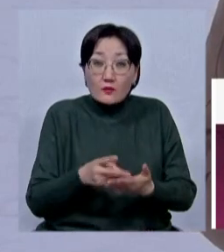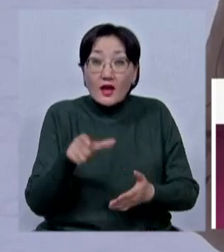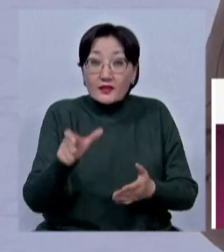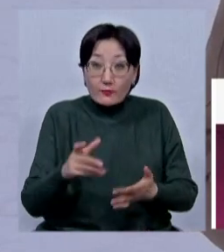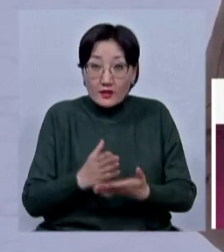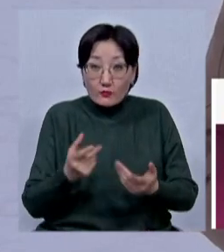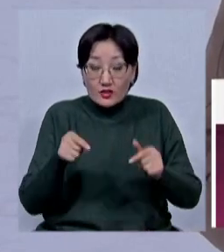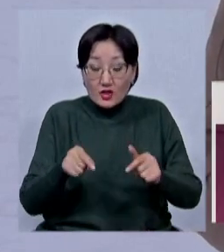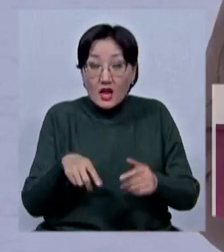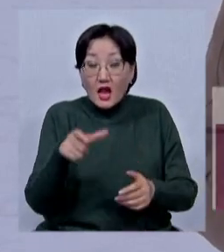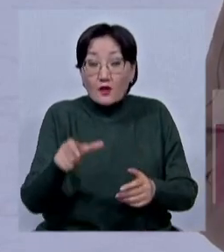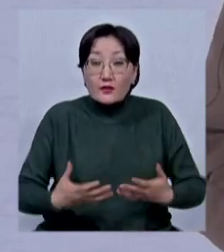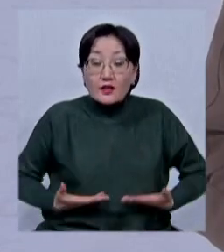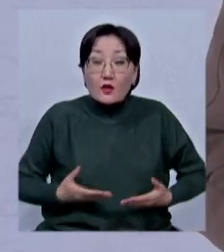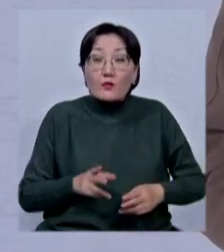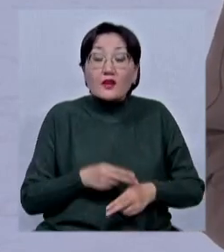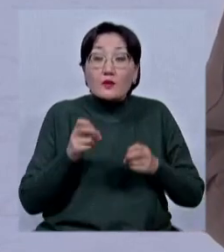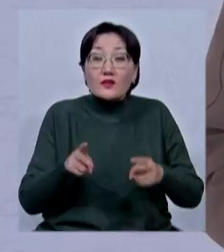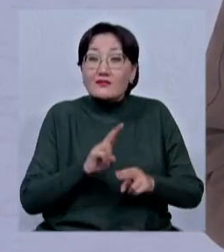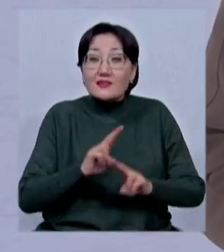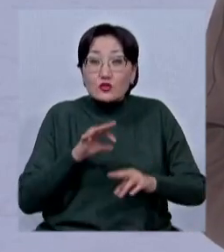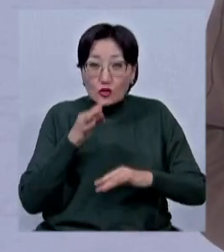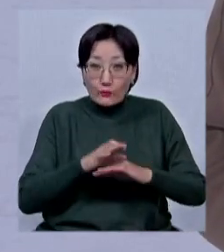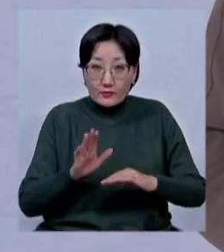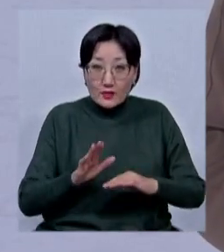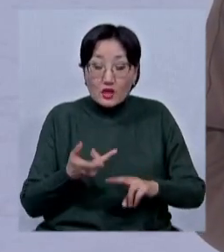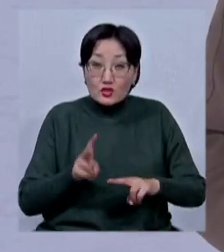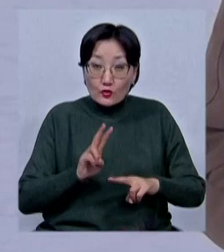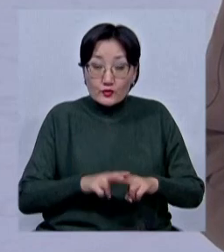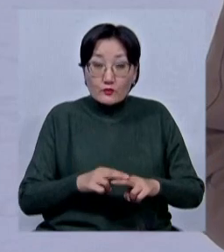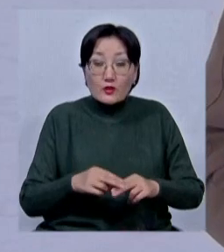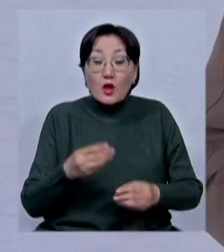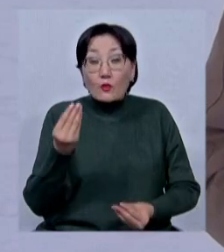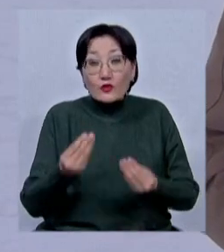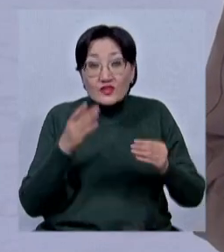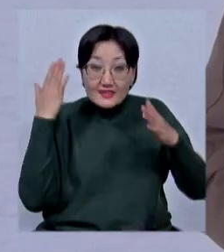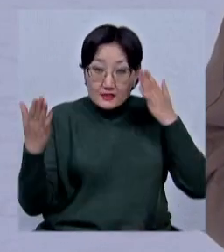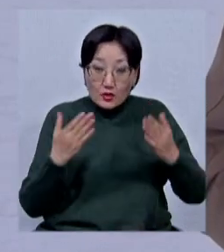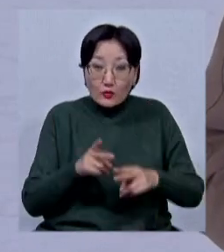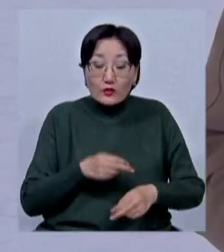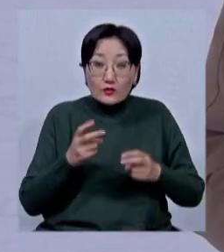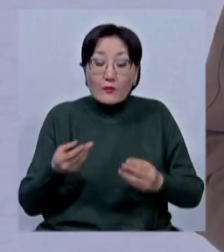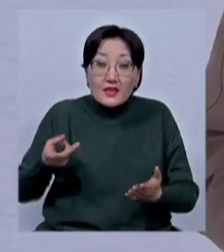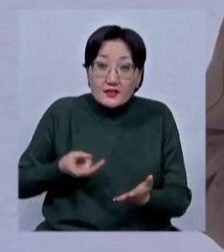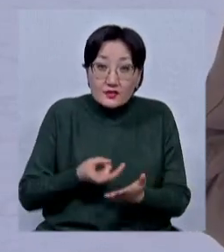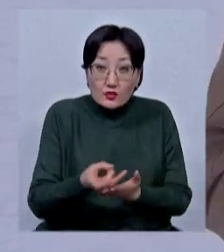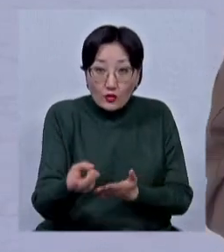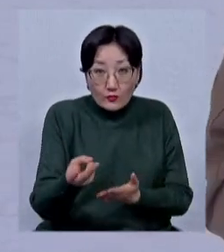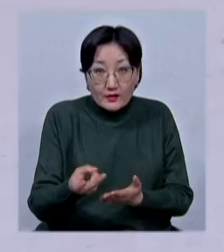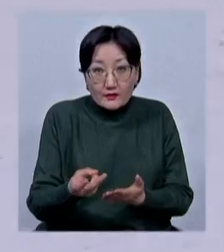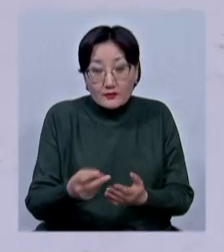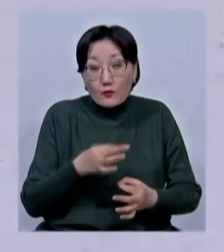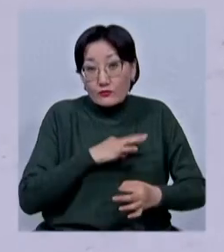бар. Мұнда адам өмірінің қауіпсіздігіне ешкім жауап бермейді. Сондықтан ойын сауықты қауіпсіз сырғанақтарда құрған жөн